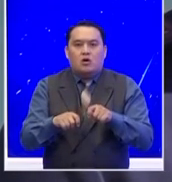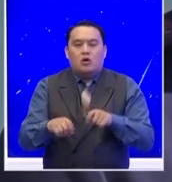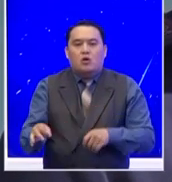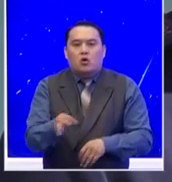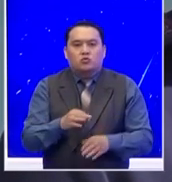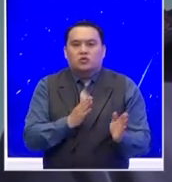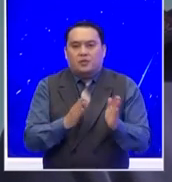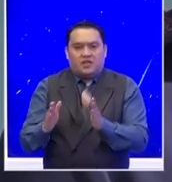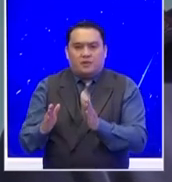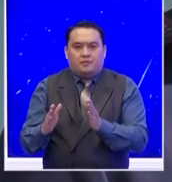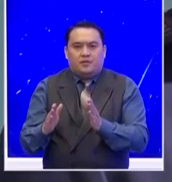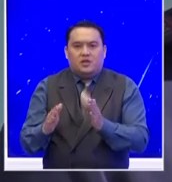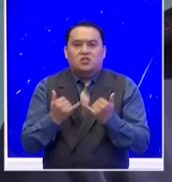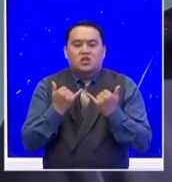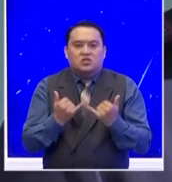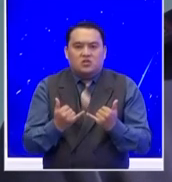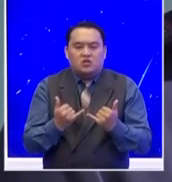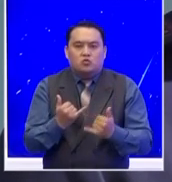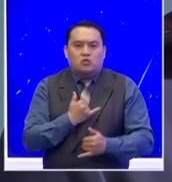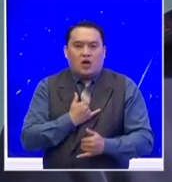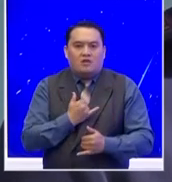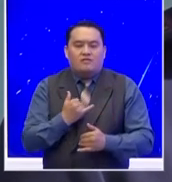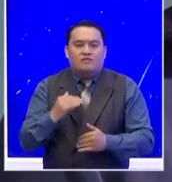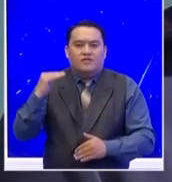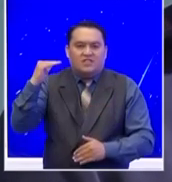озер стабильно. Данные озера находятся на высоте